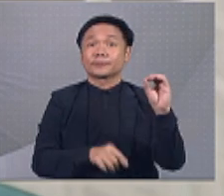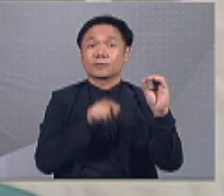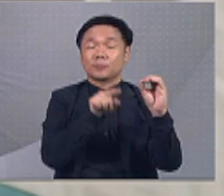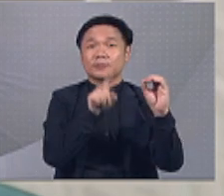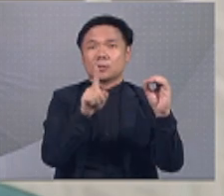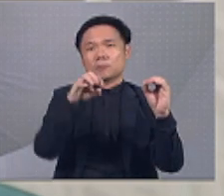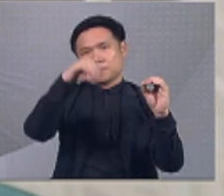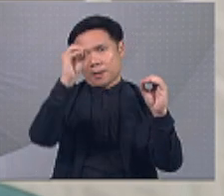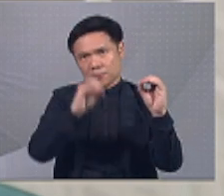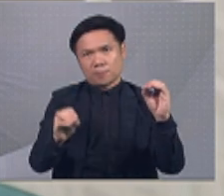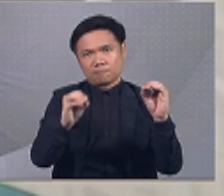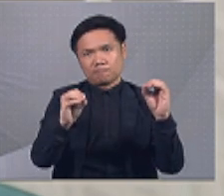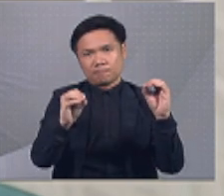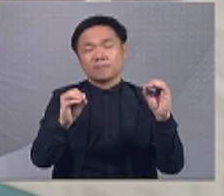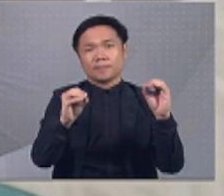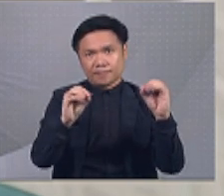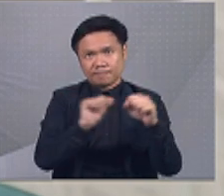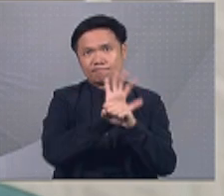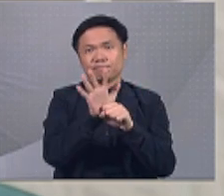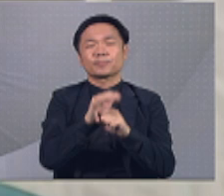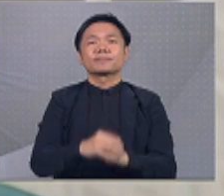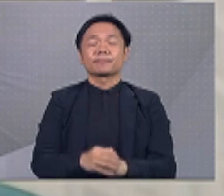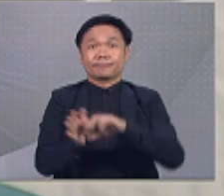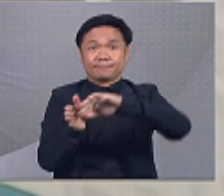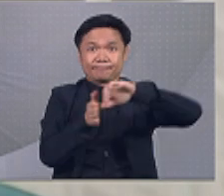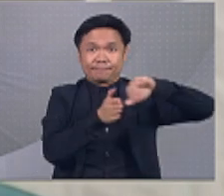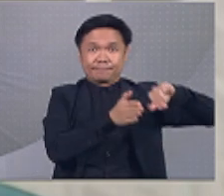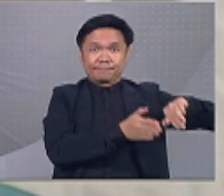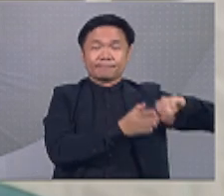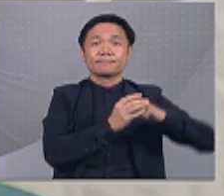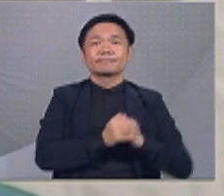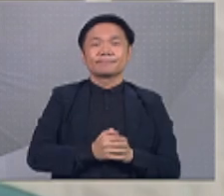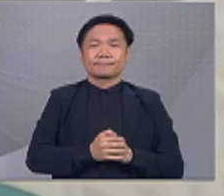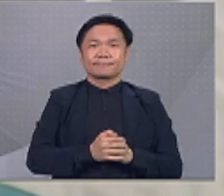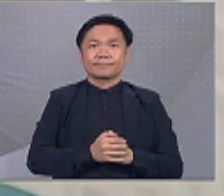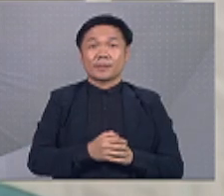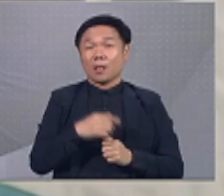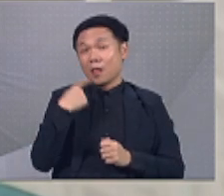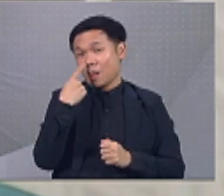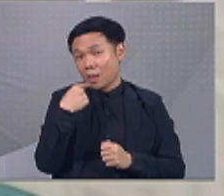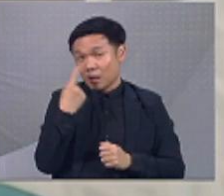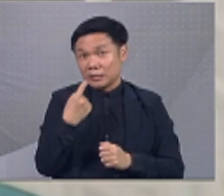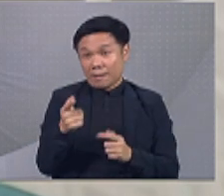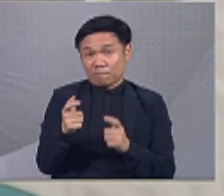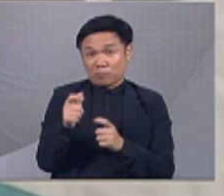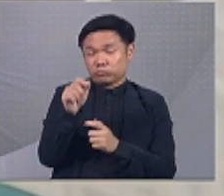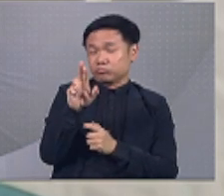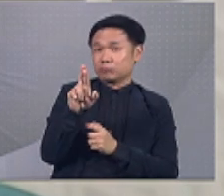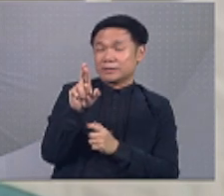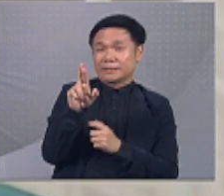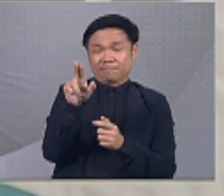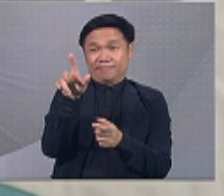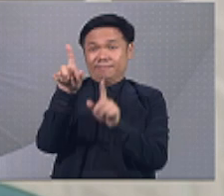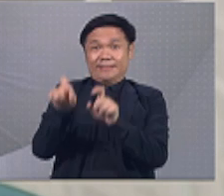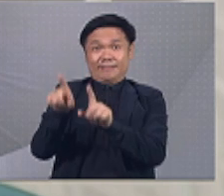100 strusnya dimaklumkan jumlah sampel dan ujian revite scention stakat ni